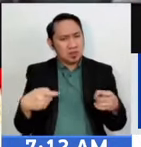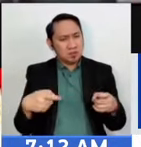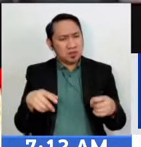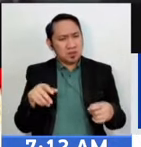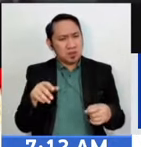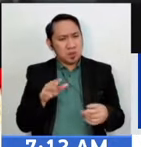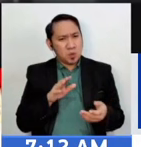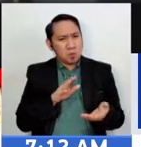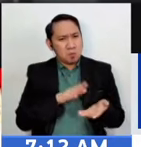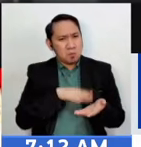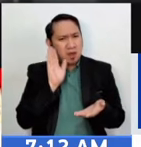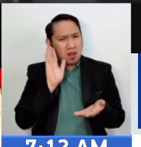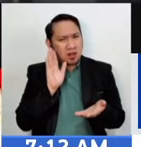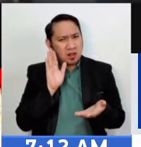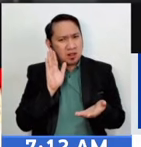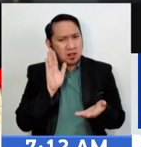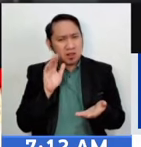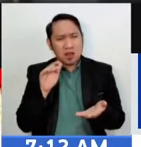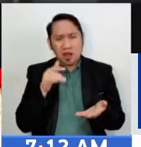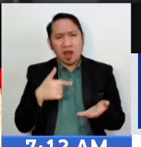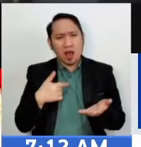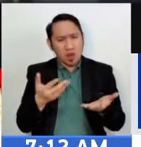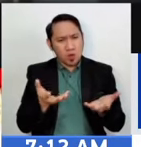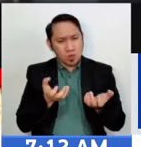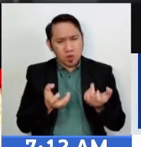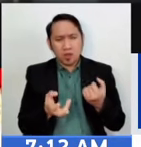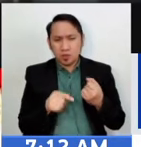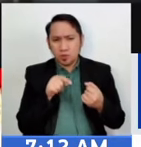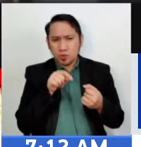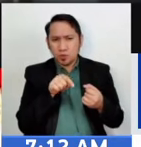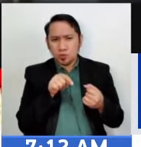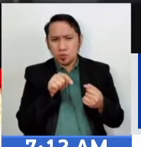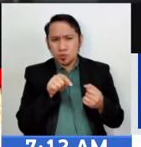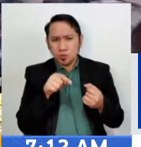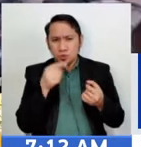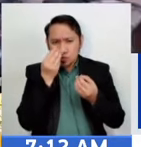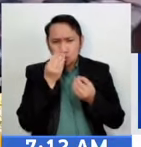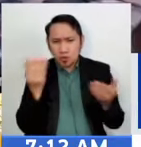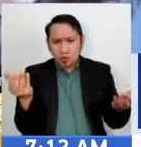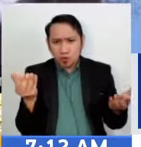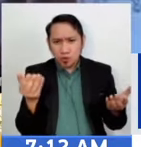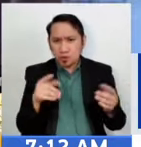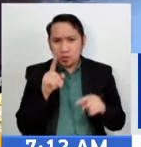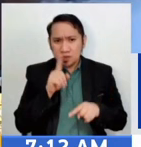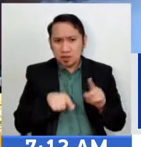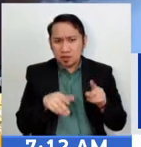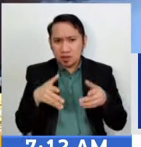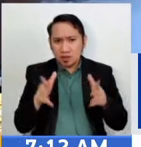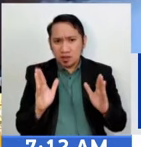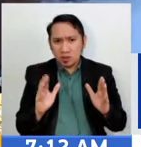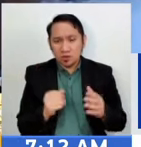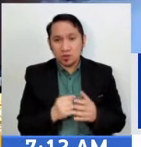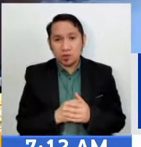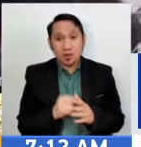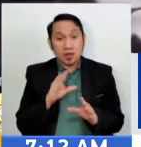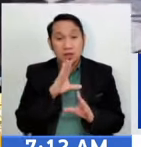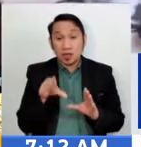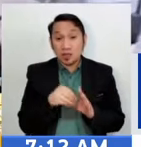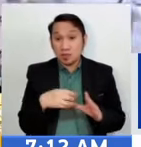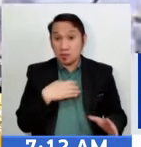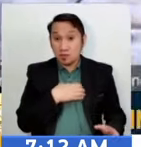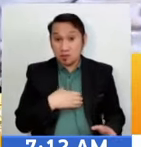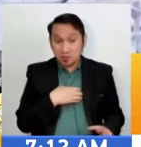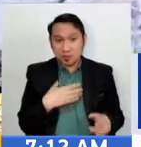I want to put on record that the reason I bring this up is because we cannot tolerate this. Kabilang sa reklamo kay Commissioner Aldrin